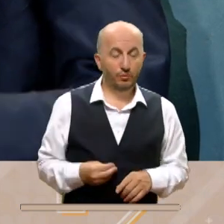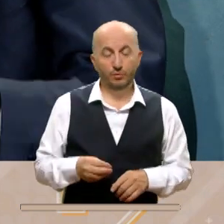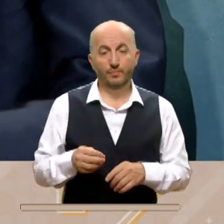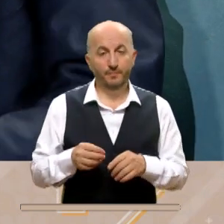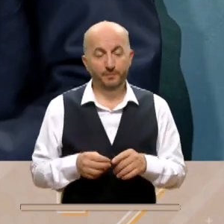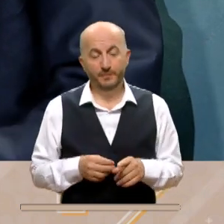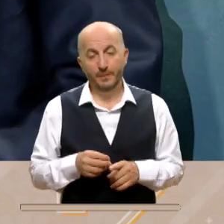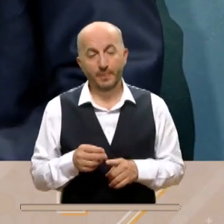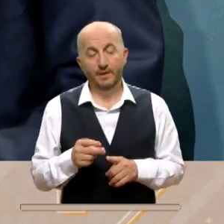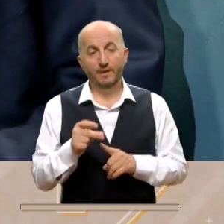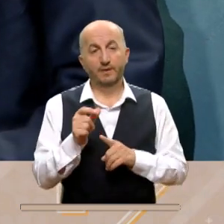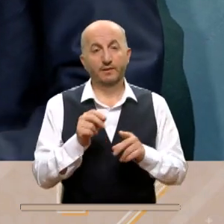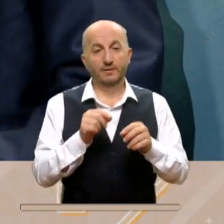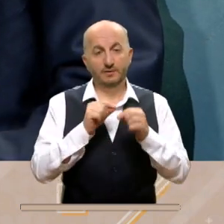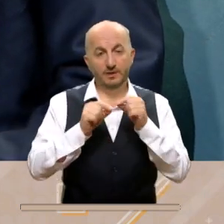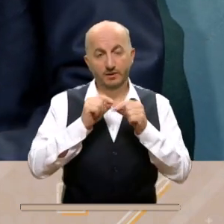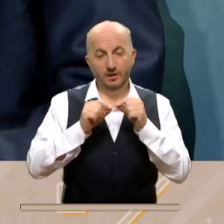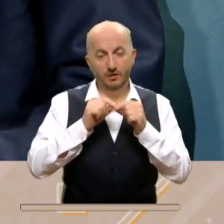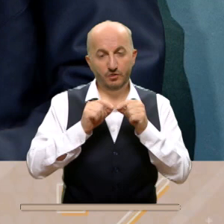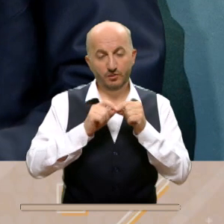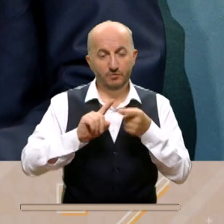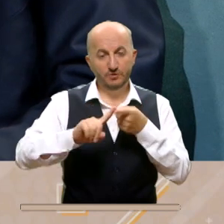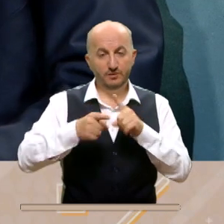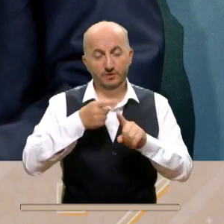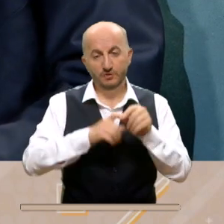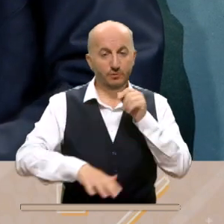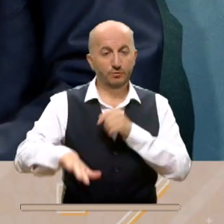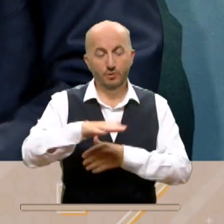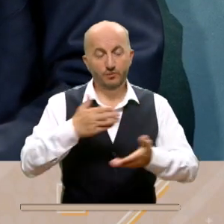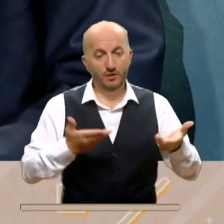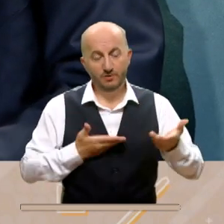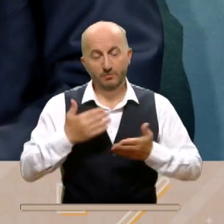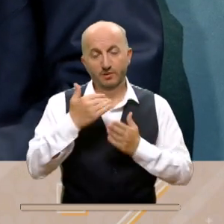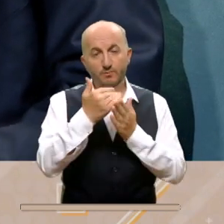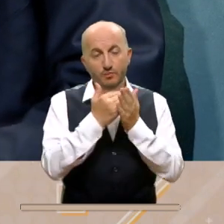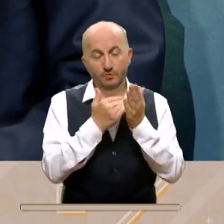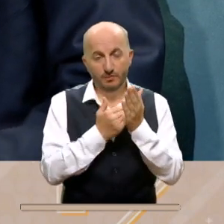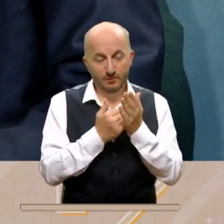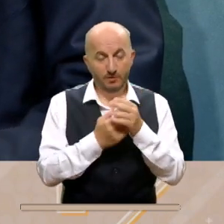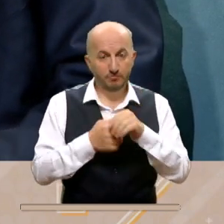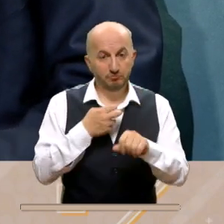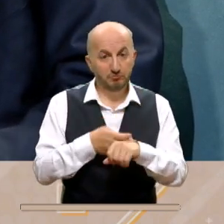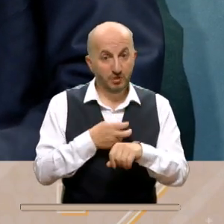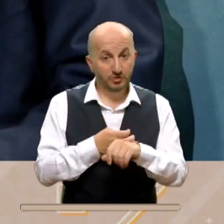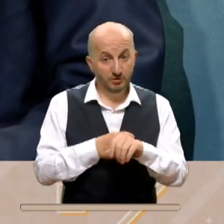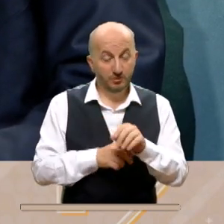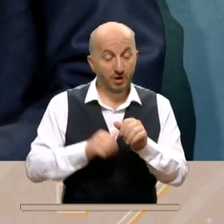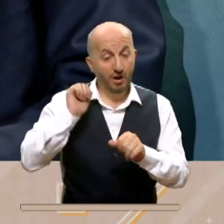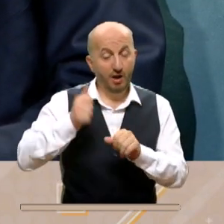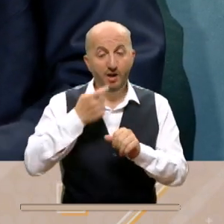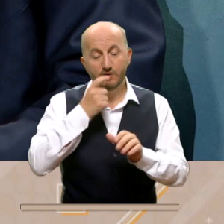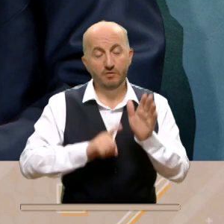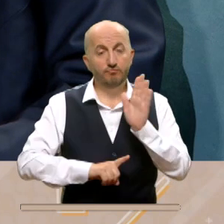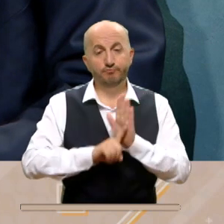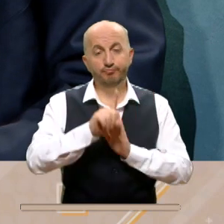İdari Bilimler Fakültemiz ekonomi, siyaset ve sosyal hizmet programlarıyla başarı grafiğini her yıl artırıyor. Bu